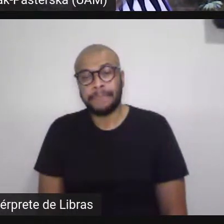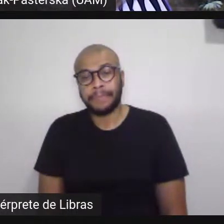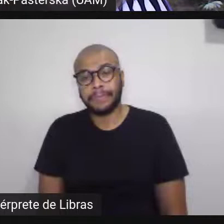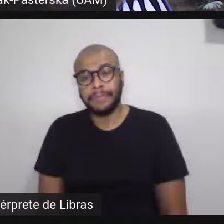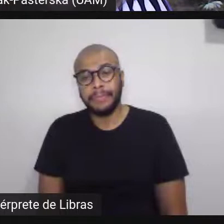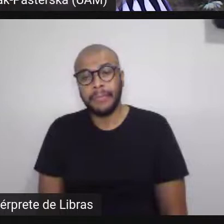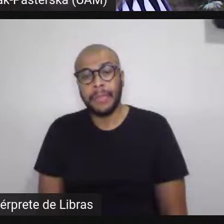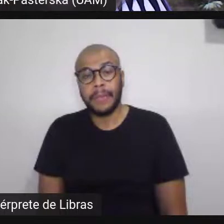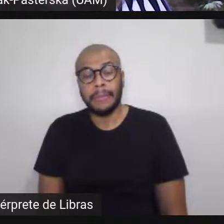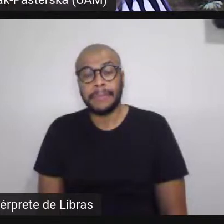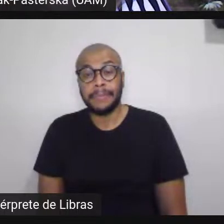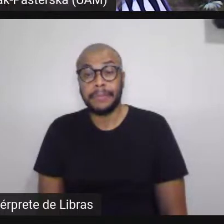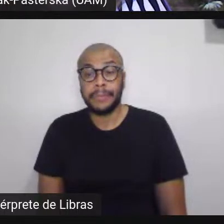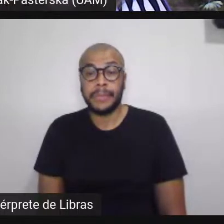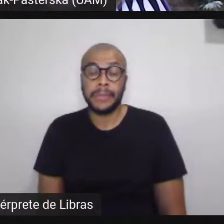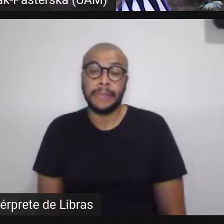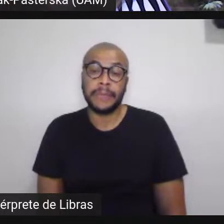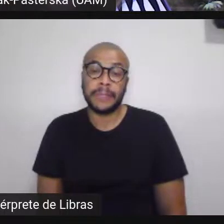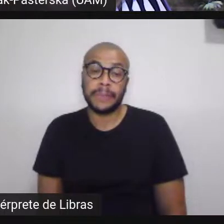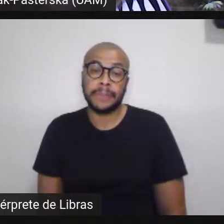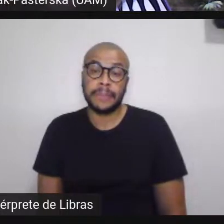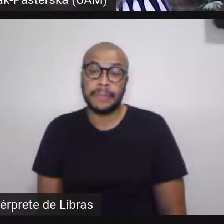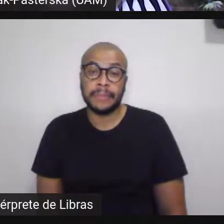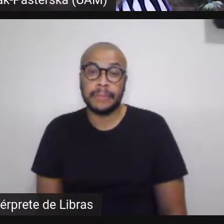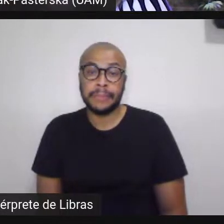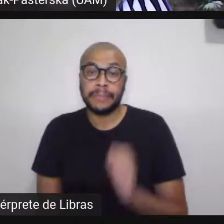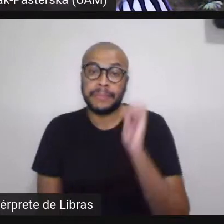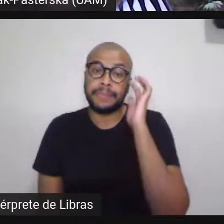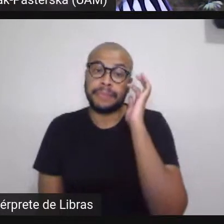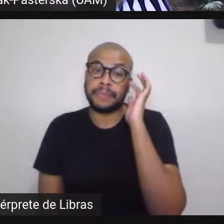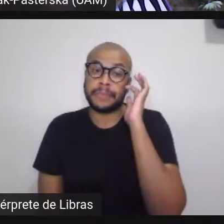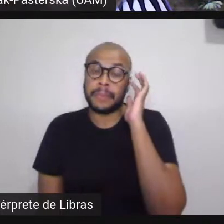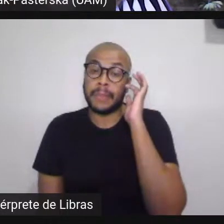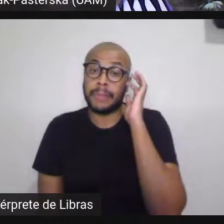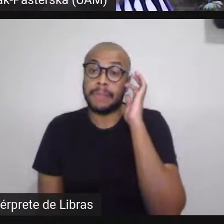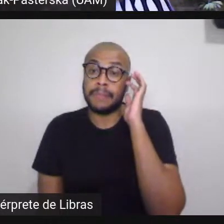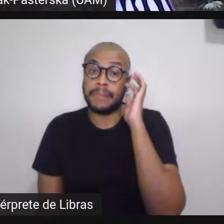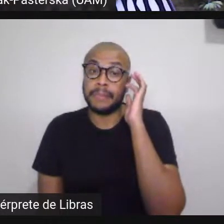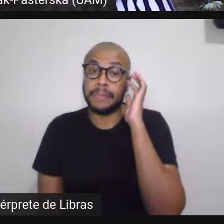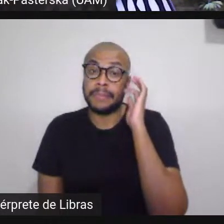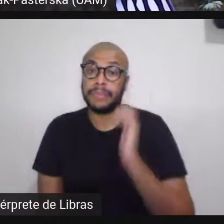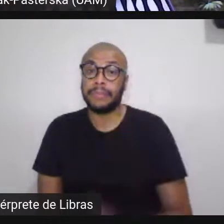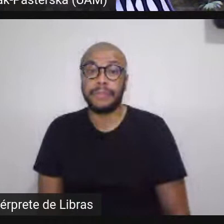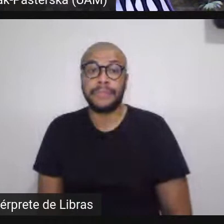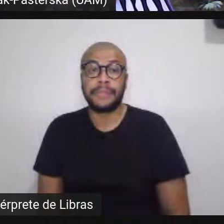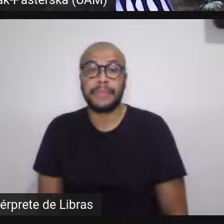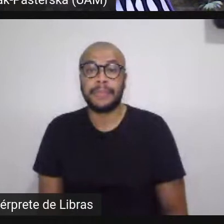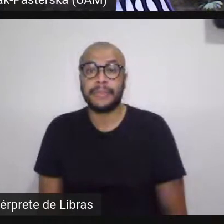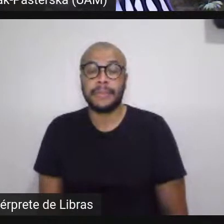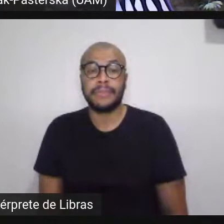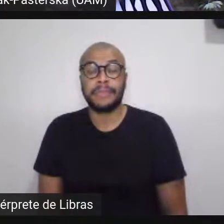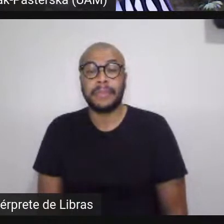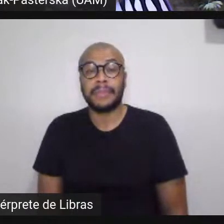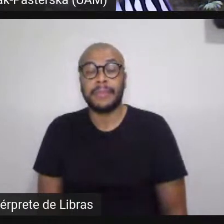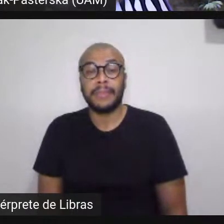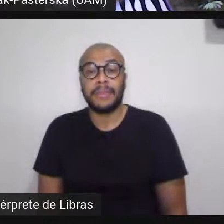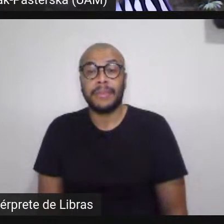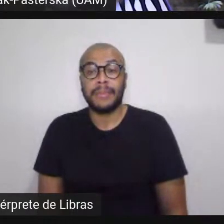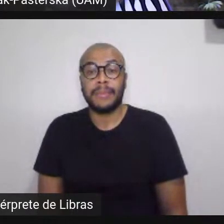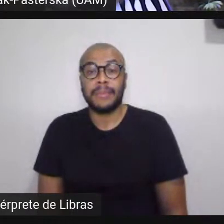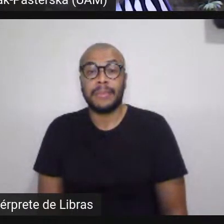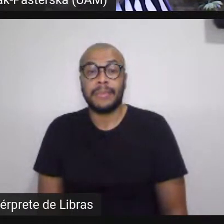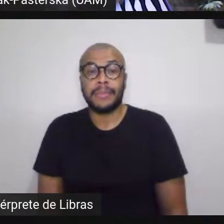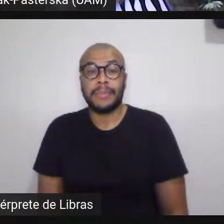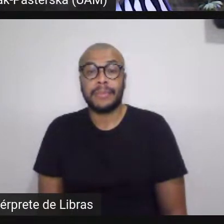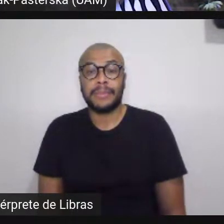liczną. Dziękujemy, że została pani z nami do północy, tak praktycznie już teraz na pewno czas już